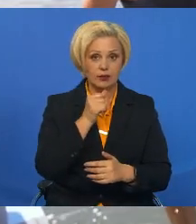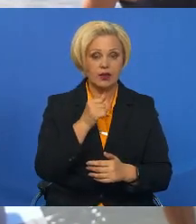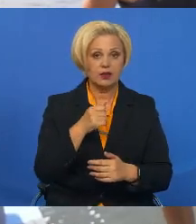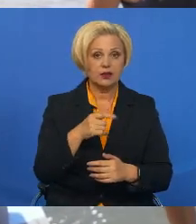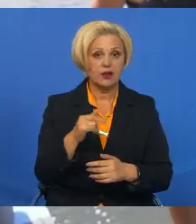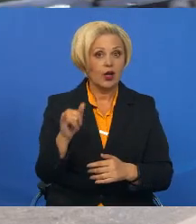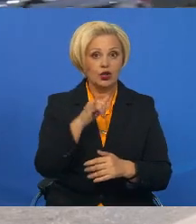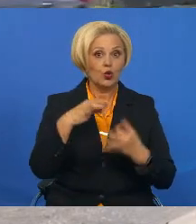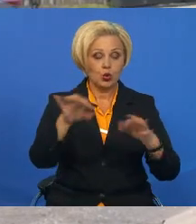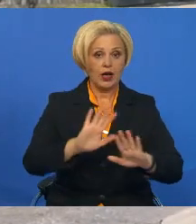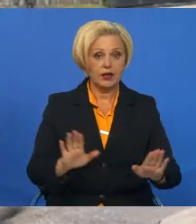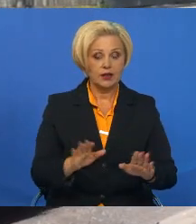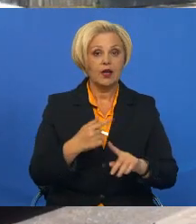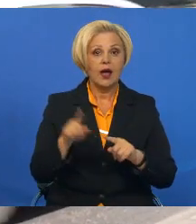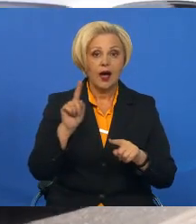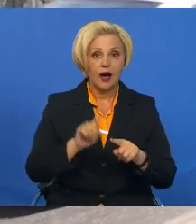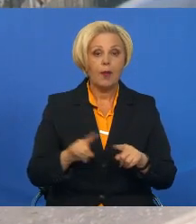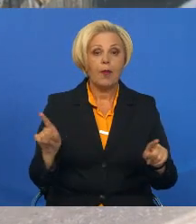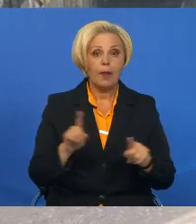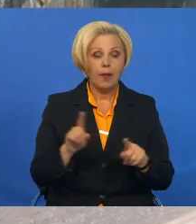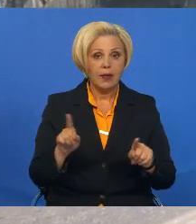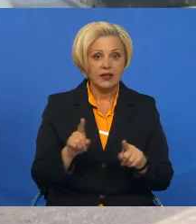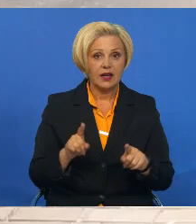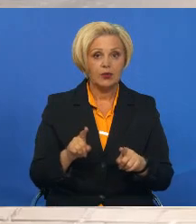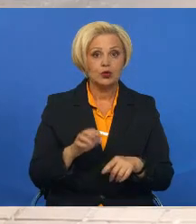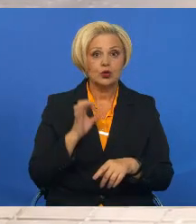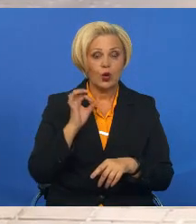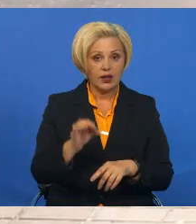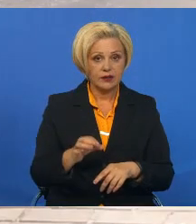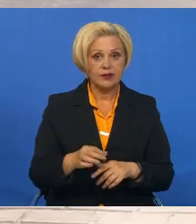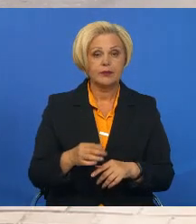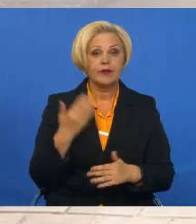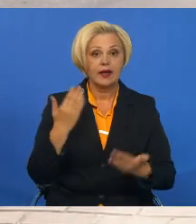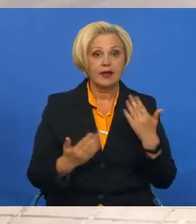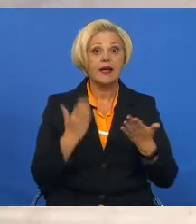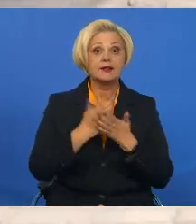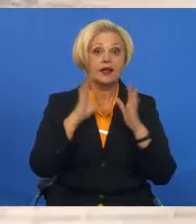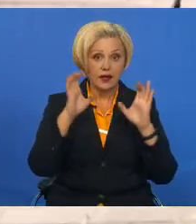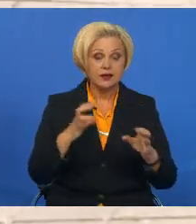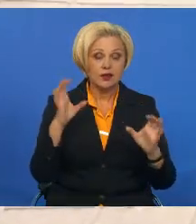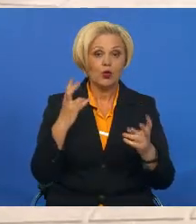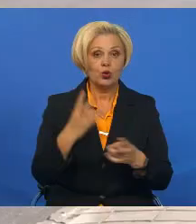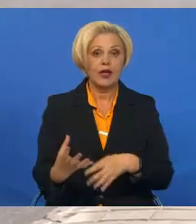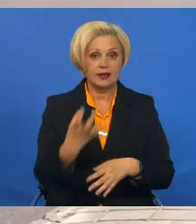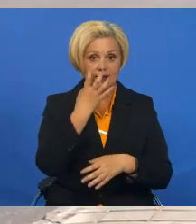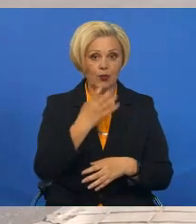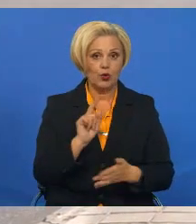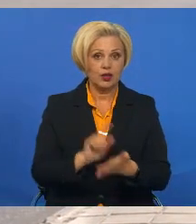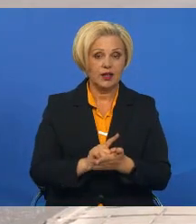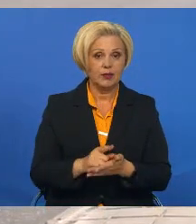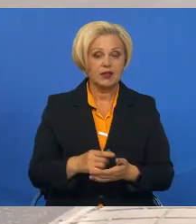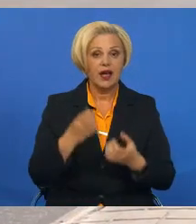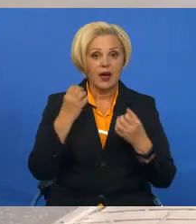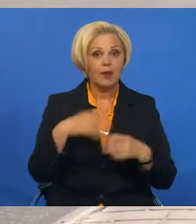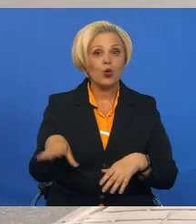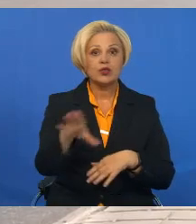даже никуда его не отпускаю. Потому что ему трудно дышать с намордником. Ну раз закон есть закон, надо носить намордник. Ну просто